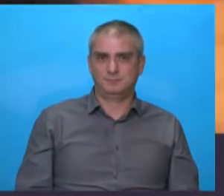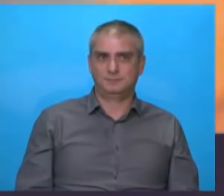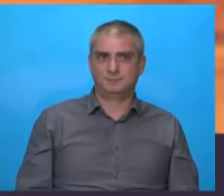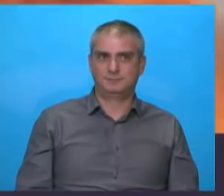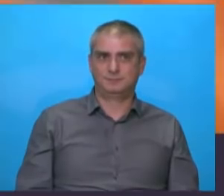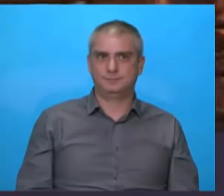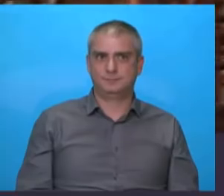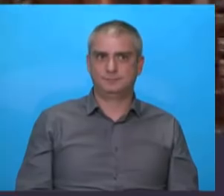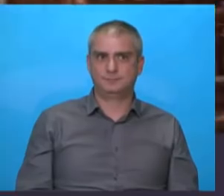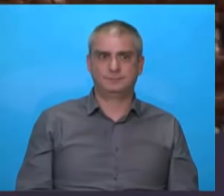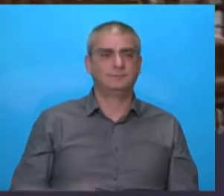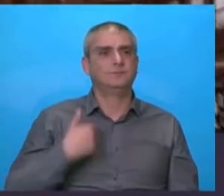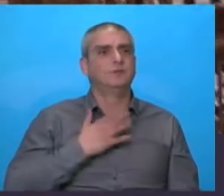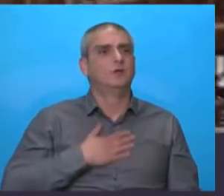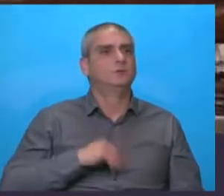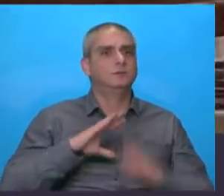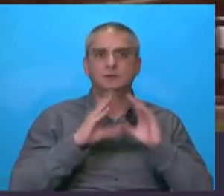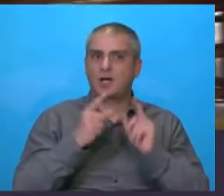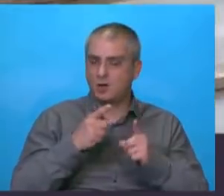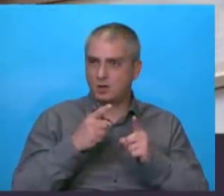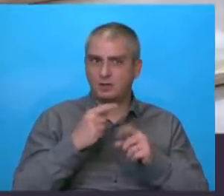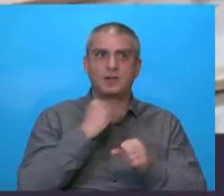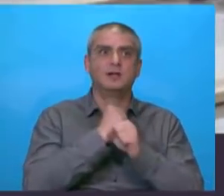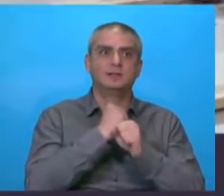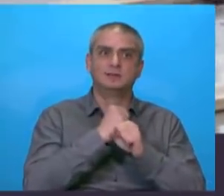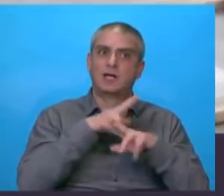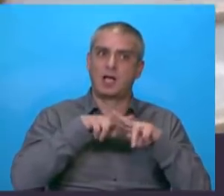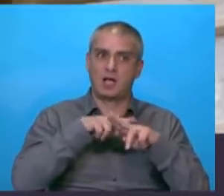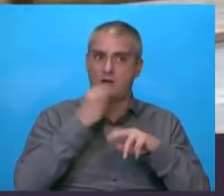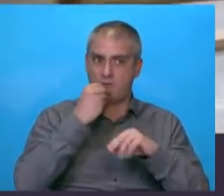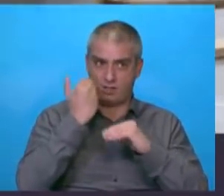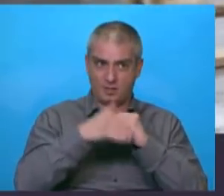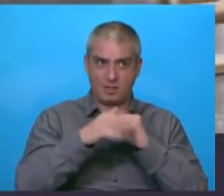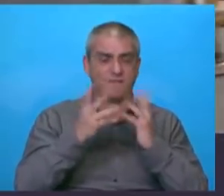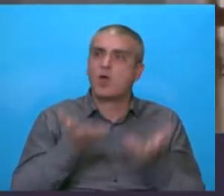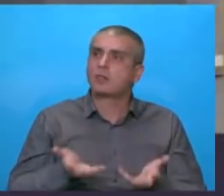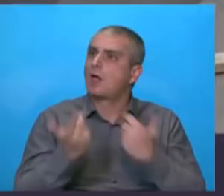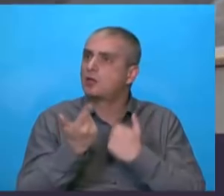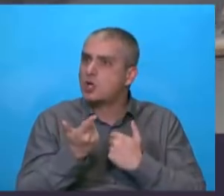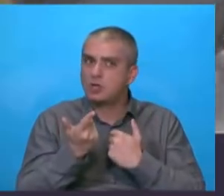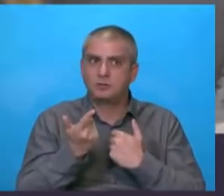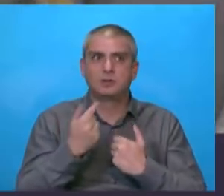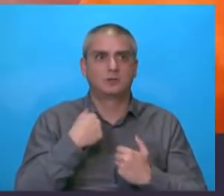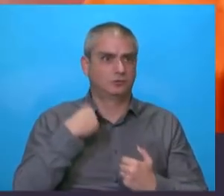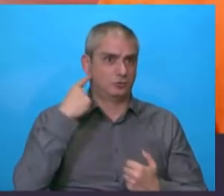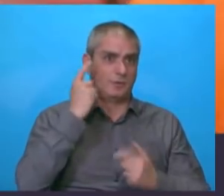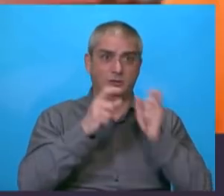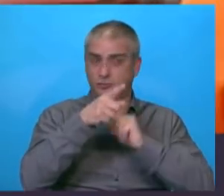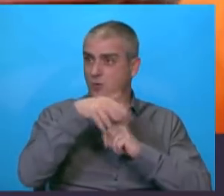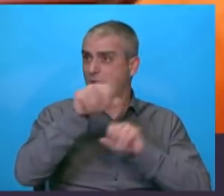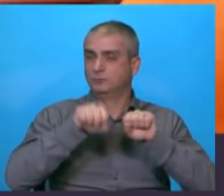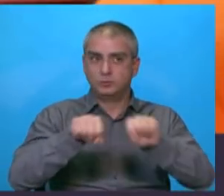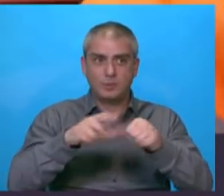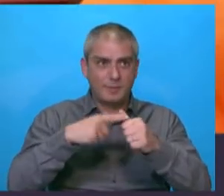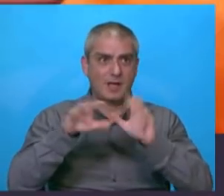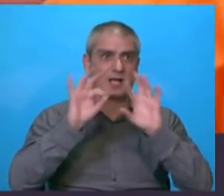מה שאני רוצה סך הכל, ותשים שם את אחר כך אחרי אוכל את הבן אדם, איפה הטרקטור? אני שומע את זה מהאנשים שהולכים לסופר או שהם הולכים לקניון,